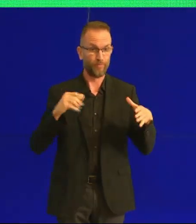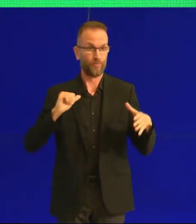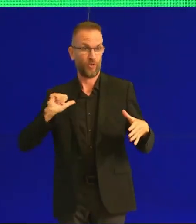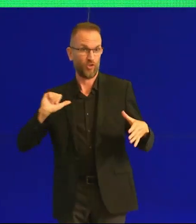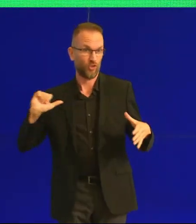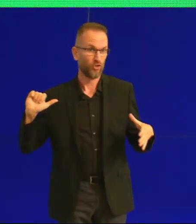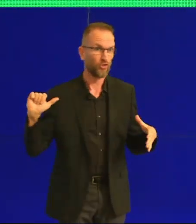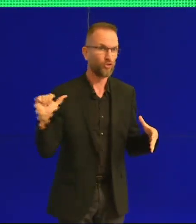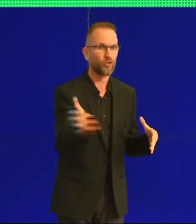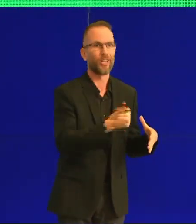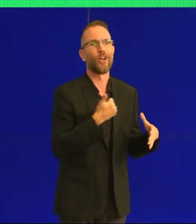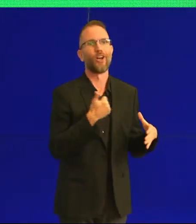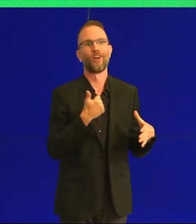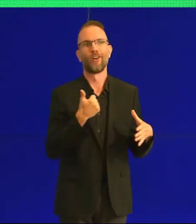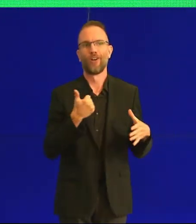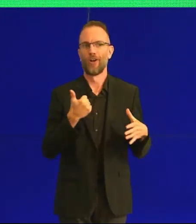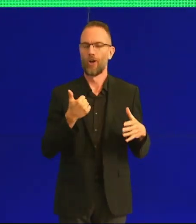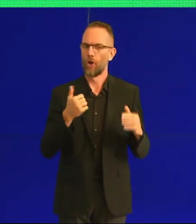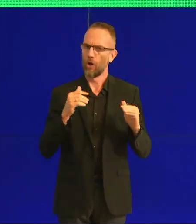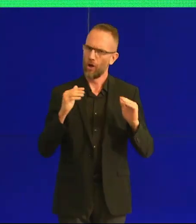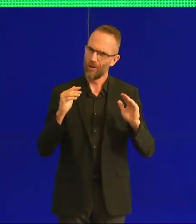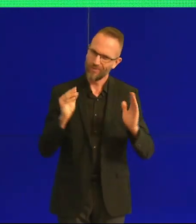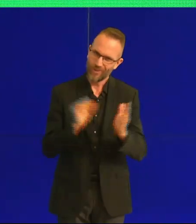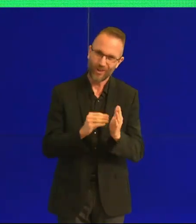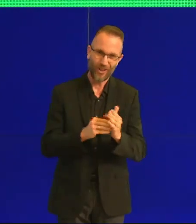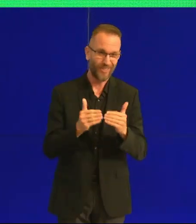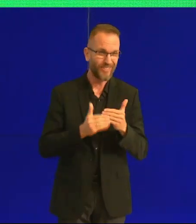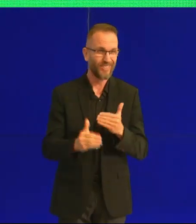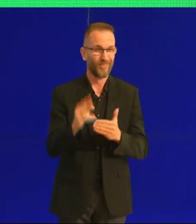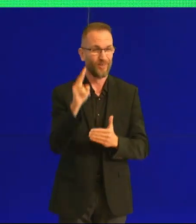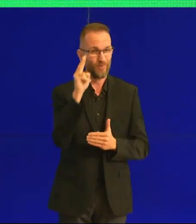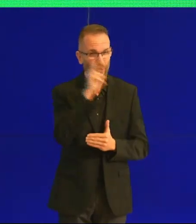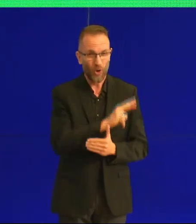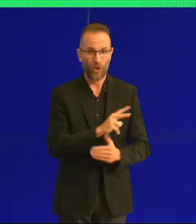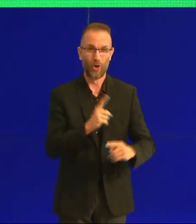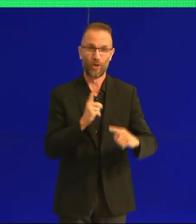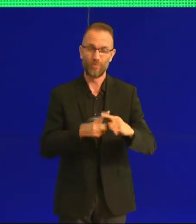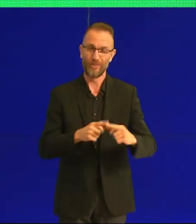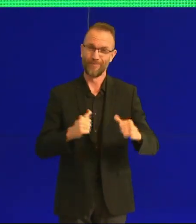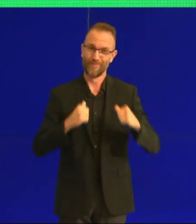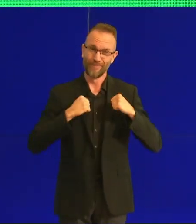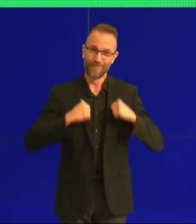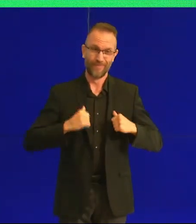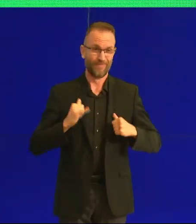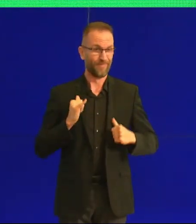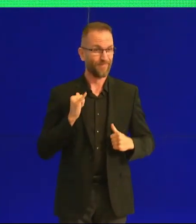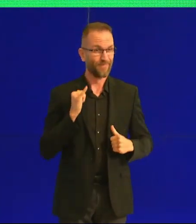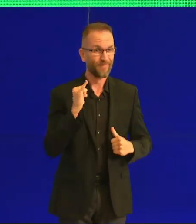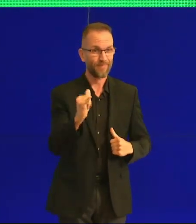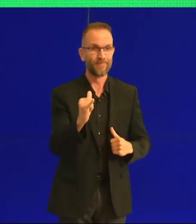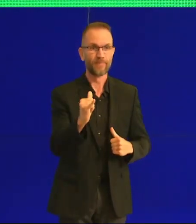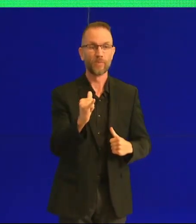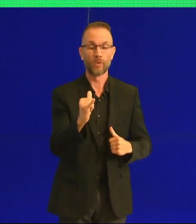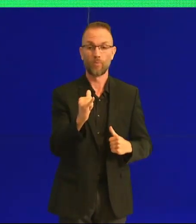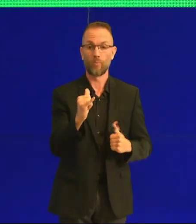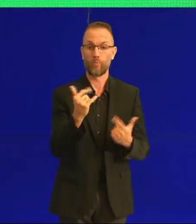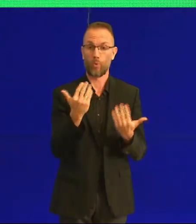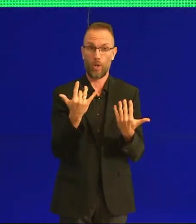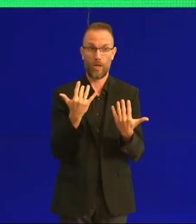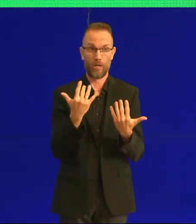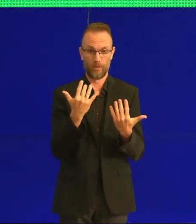et surtout tenir bon nos comportements détermine toujours cette courbe et pas le contraire